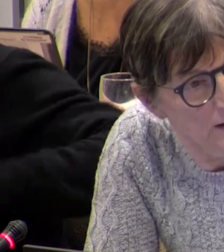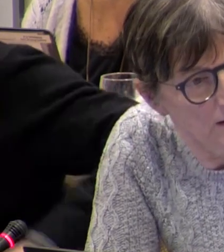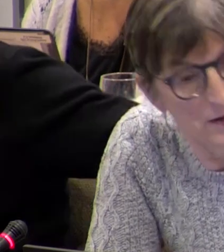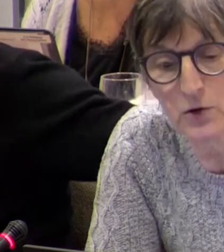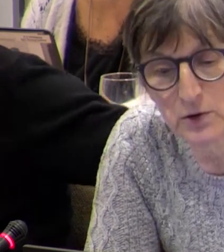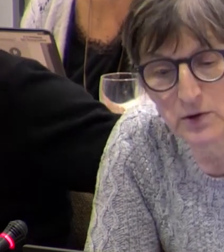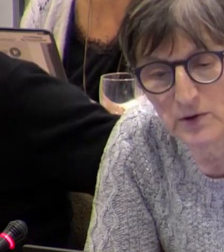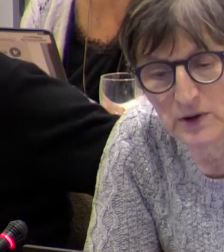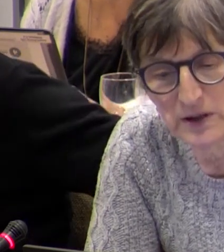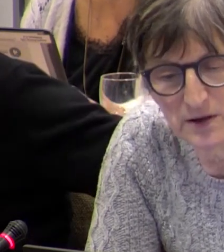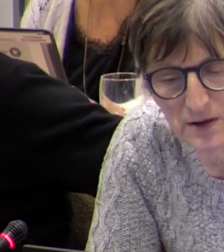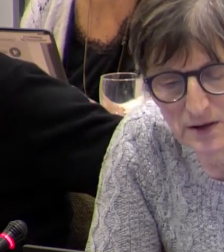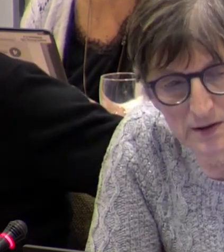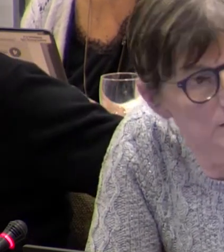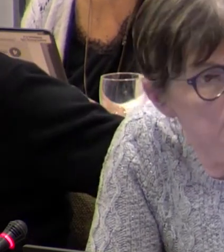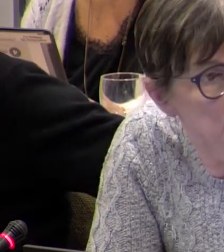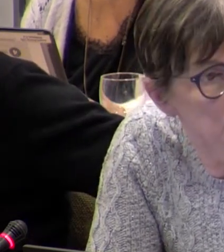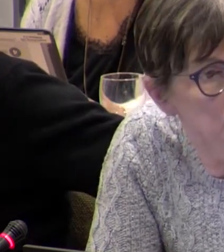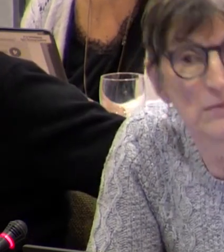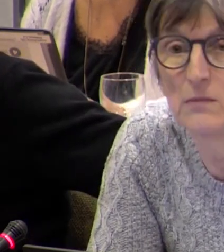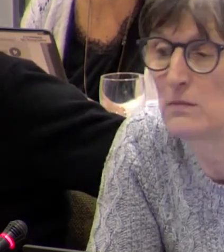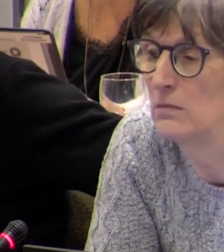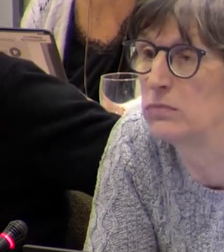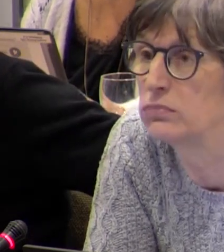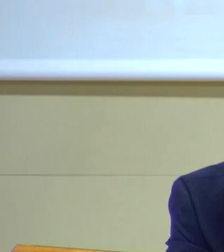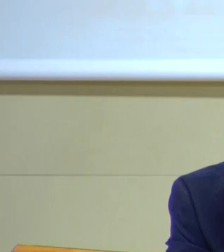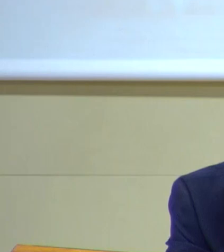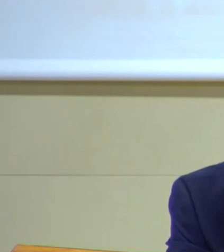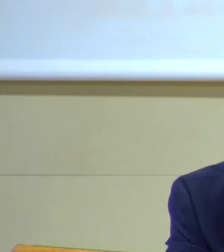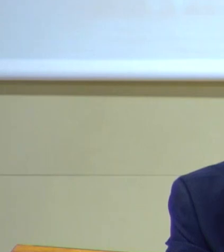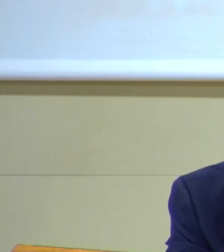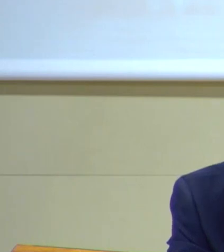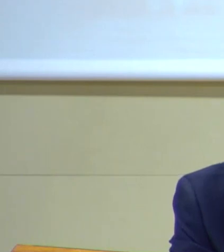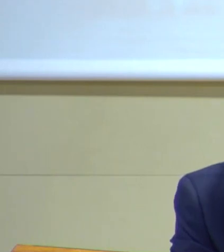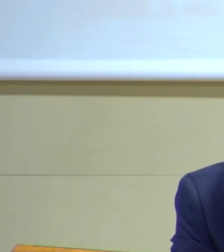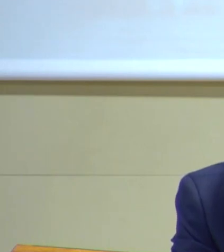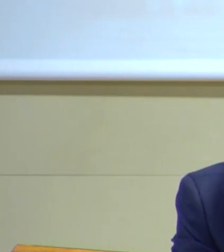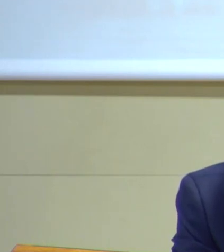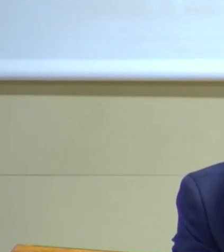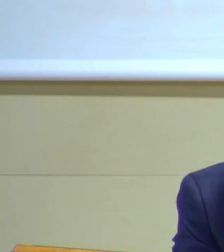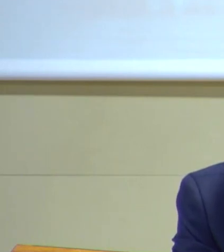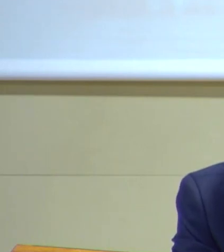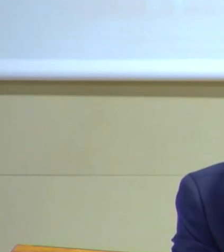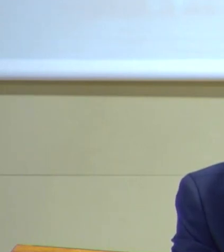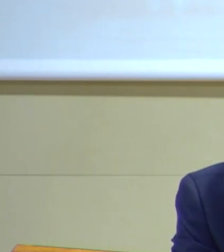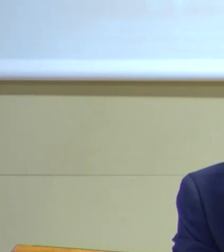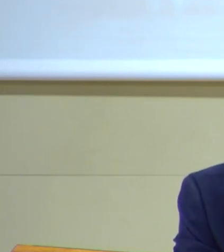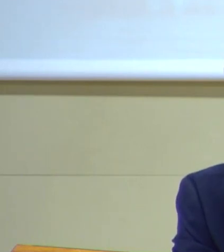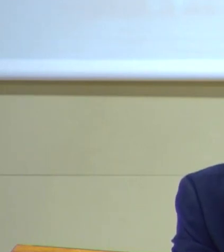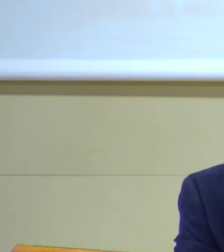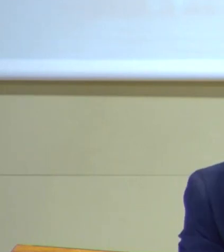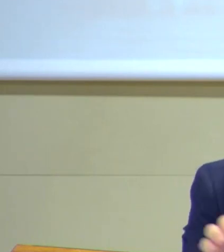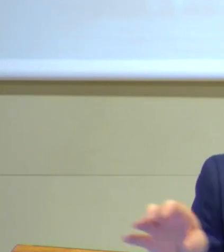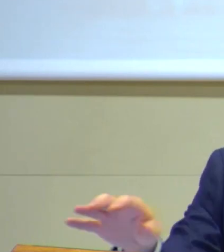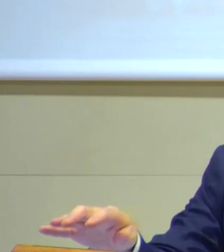de pas sûr qu'une question de commissions quand même peut-être quand vous fera passer à je n'ai pas fait venir à la